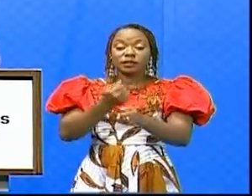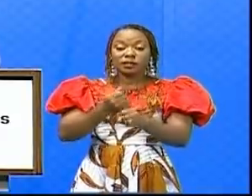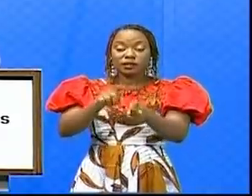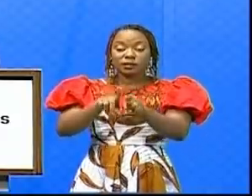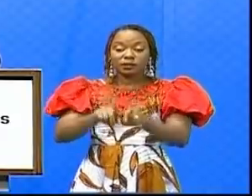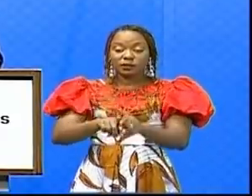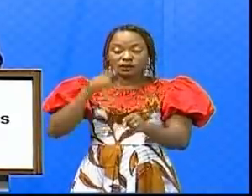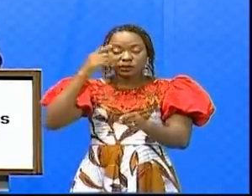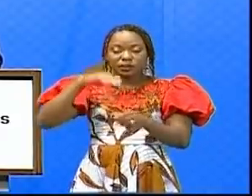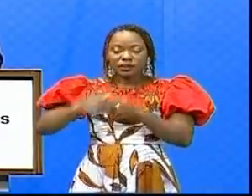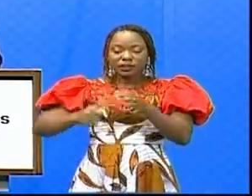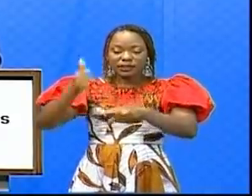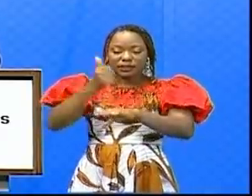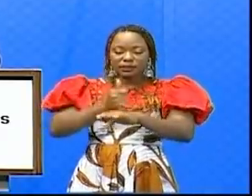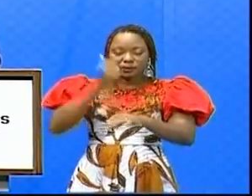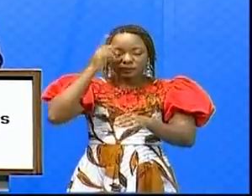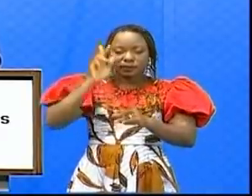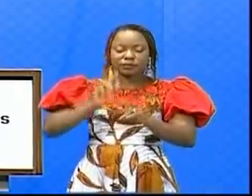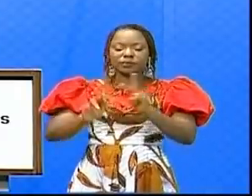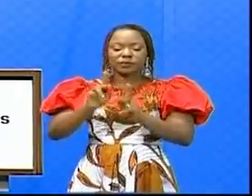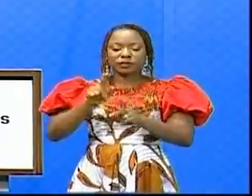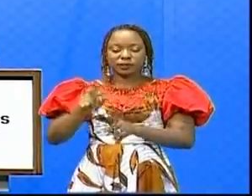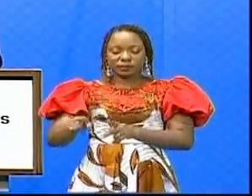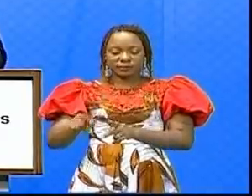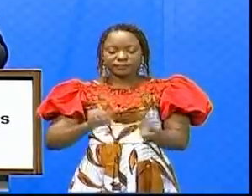du dit établissement public.